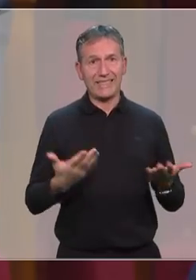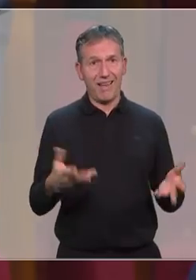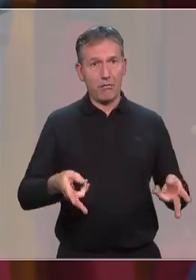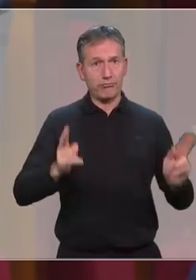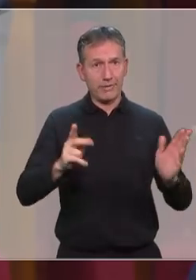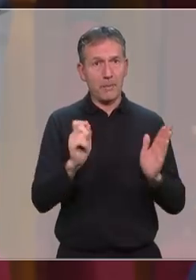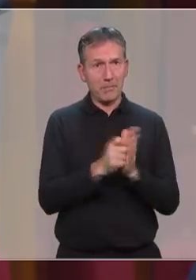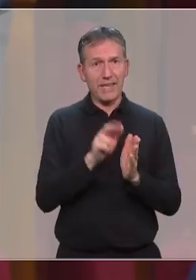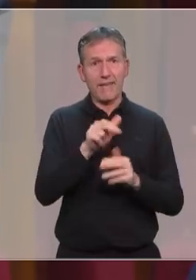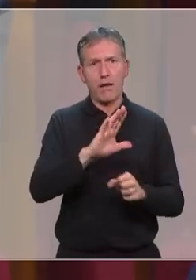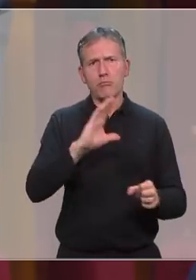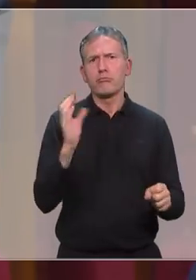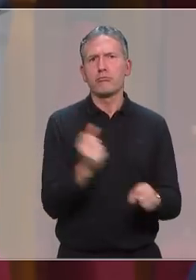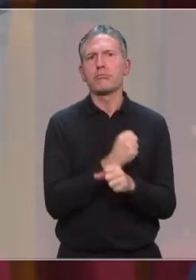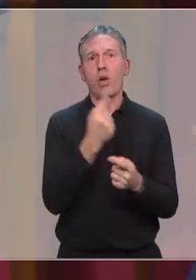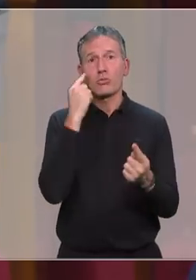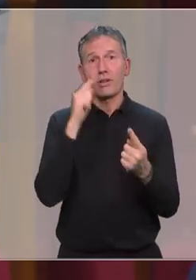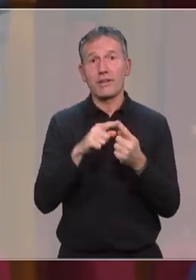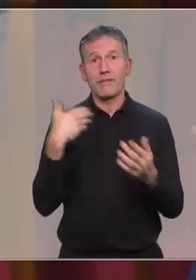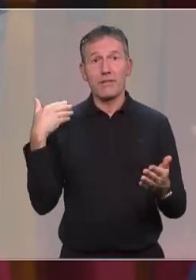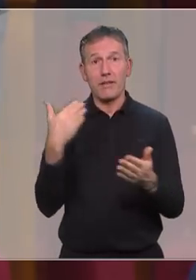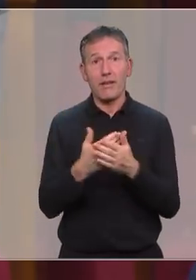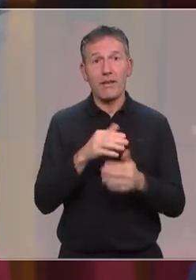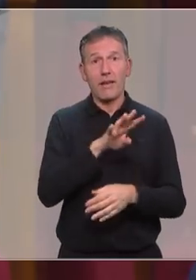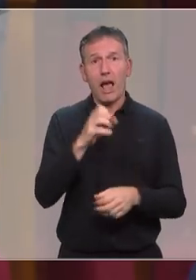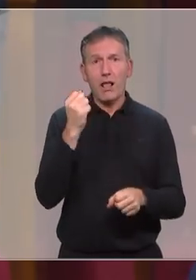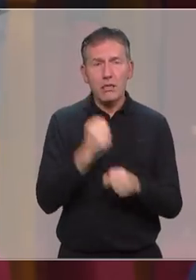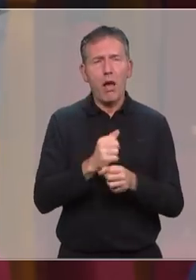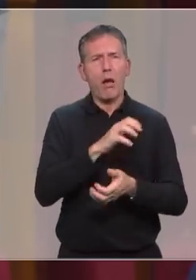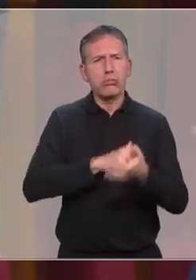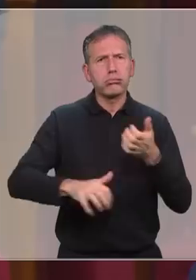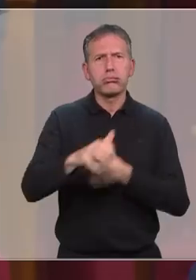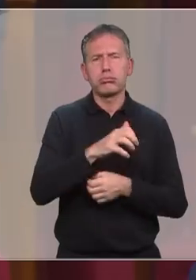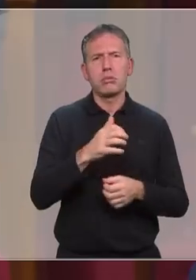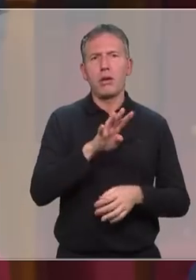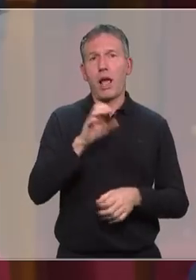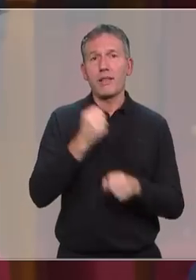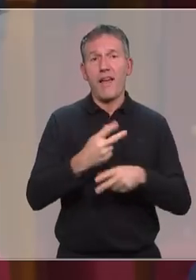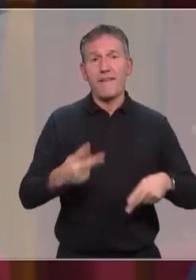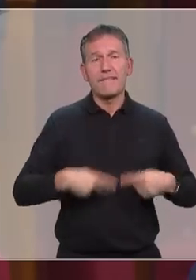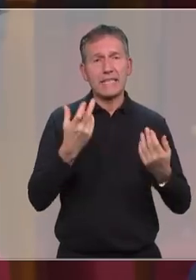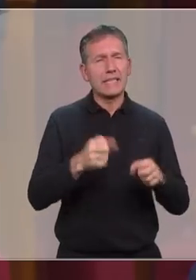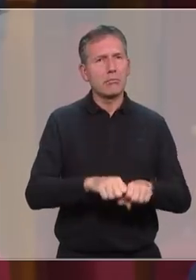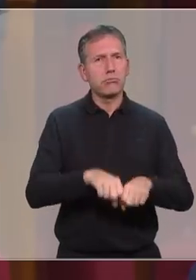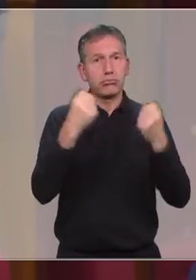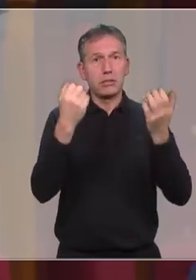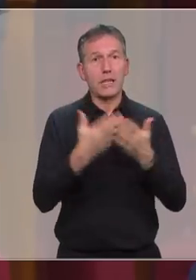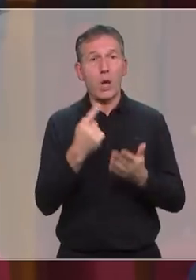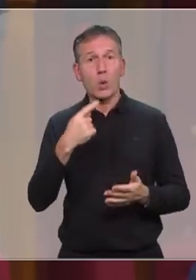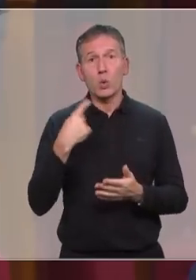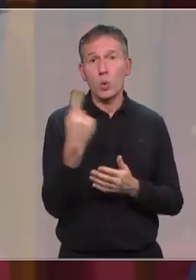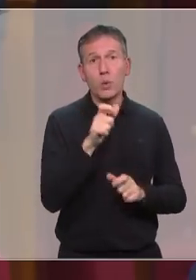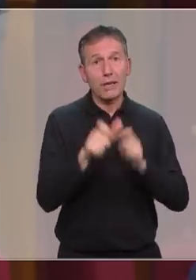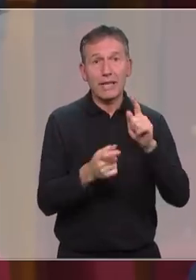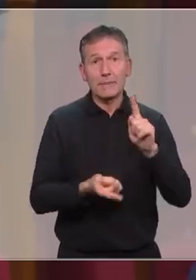notre législature qui va atteindre cet objectif après 40 ans de drames et de vies brisées. Tous les spécialistes sont unanimes.